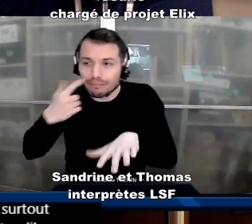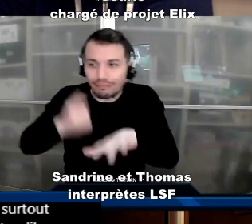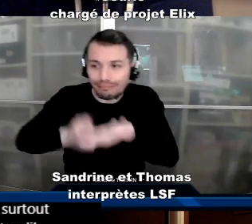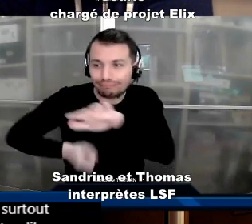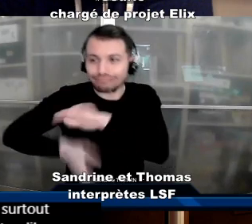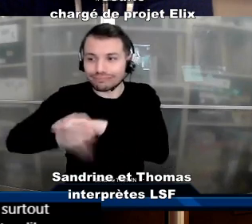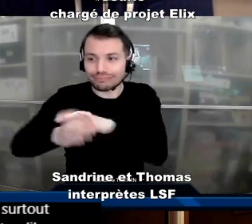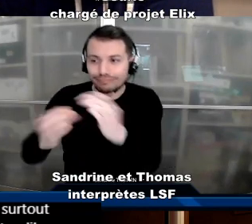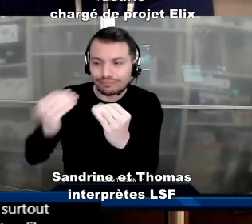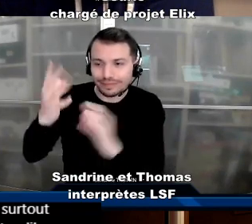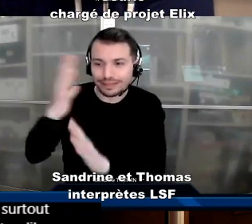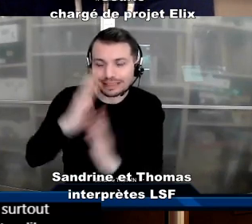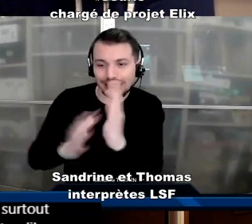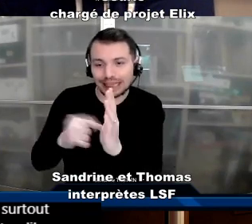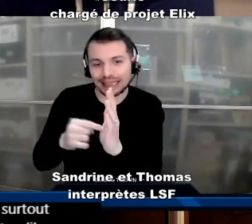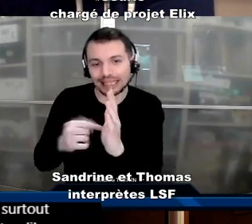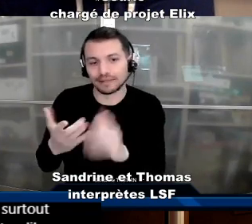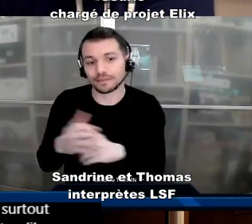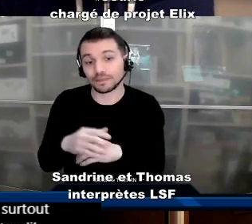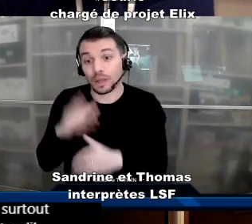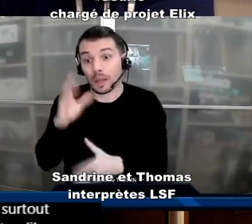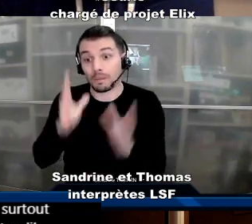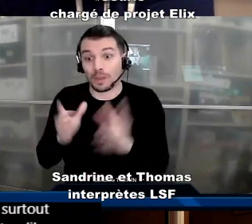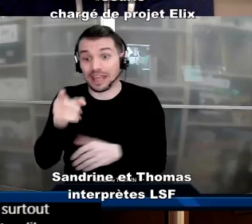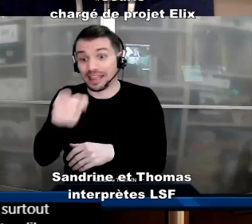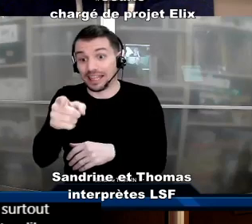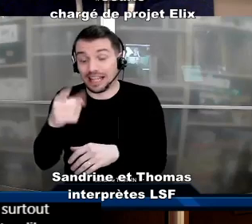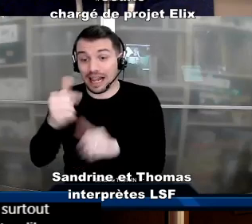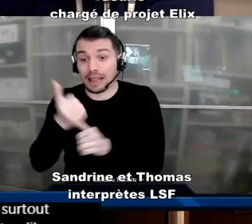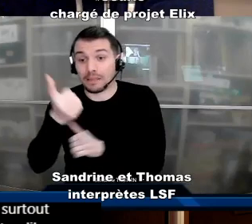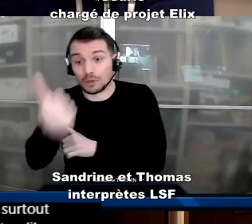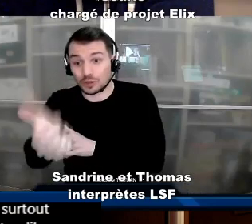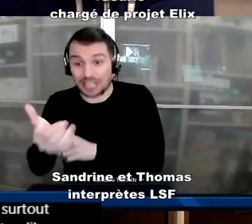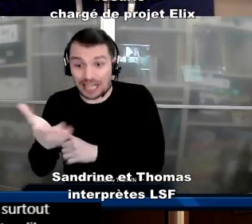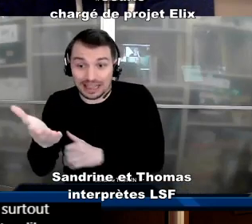peut-être même toi, Sébastien, l'année prochaine, peut-être que voilà,